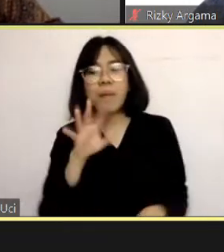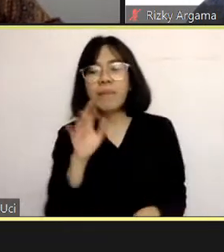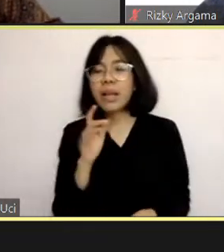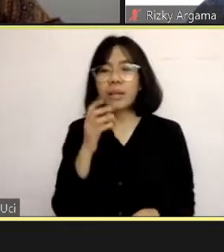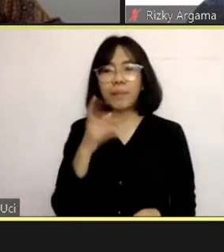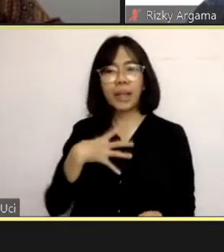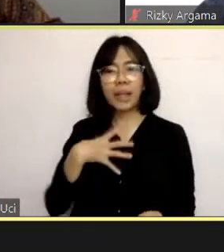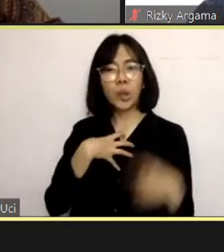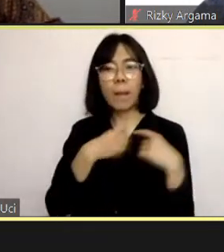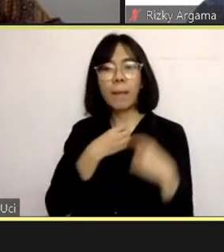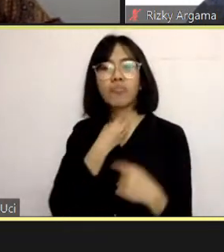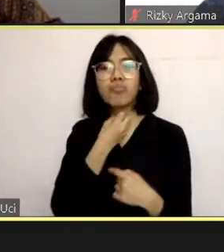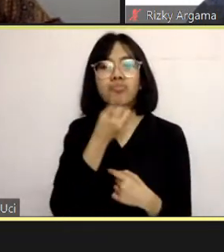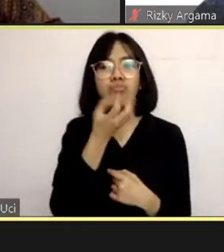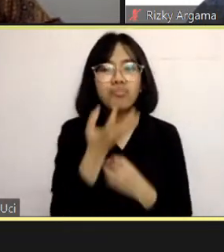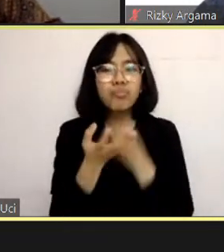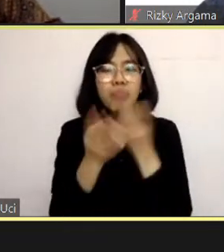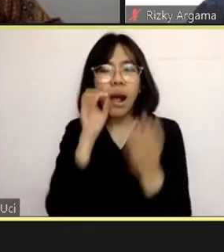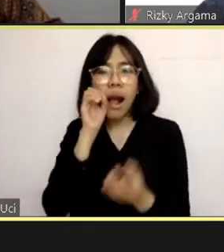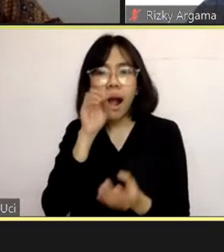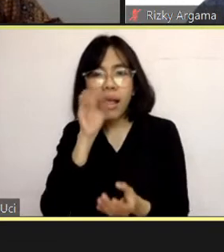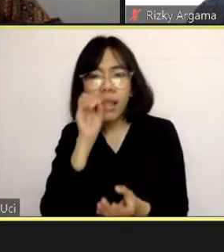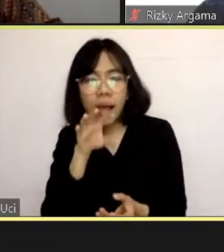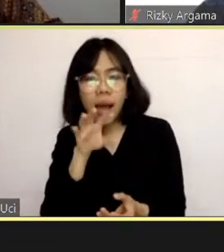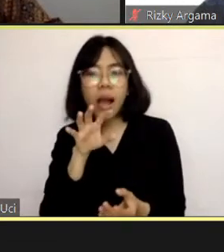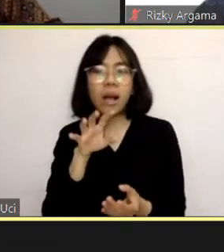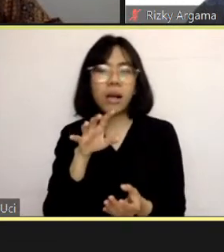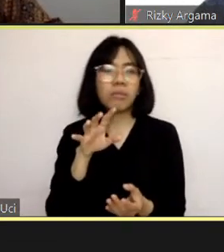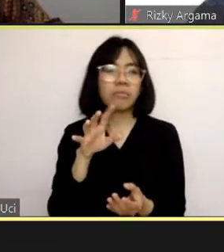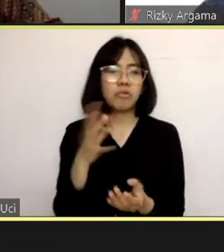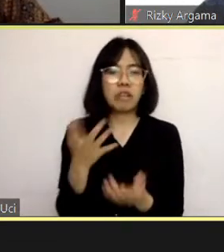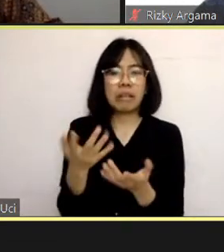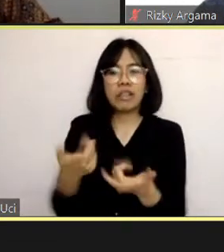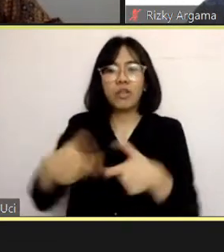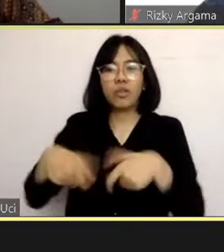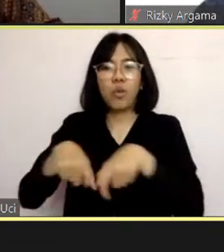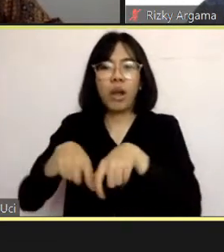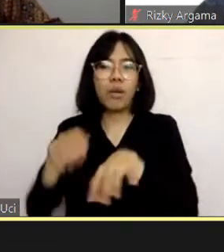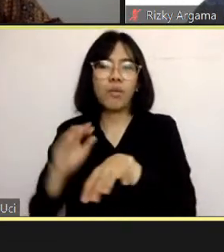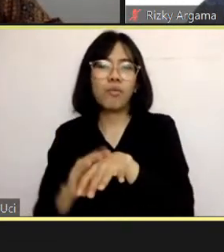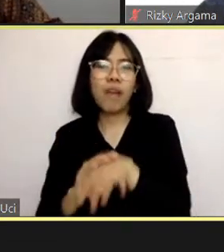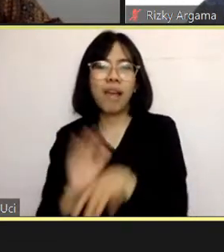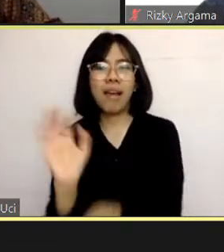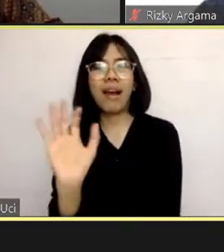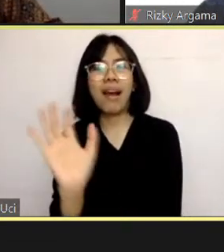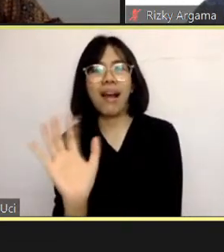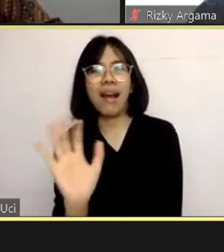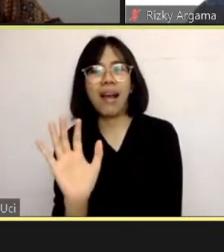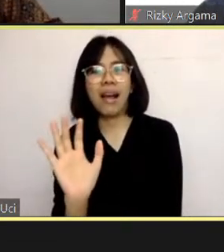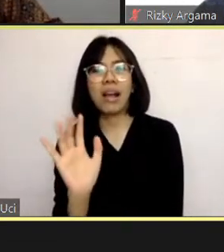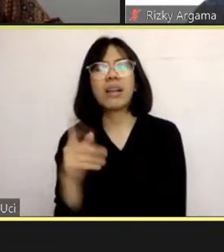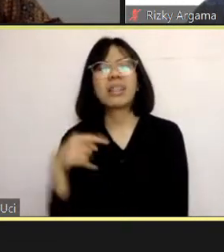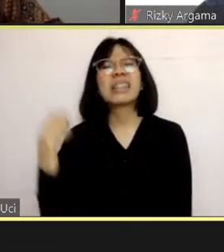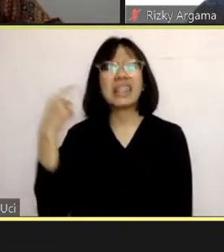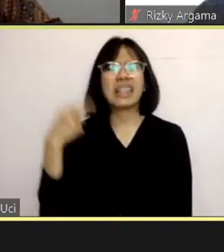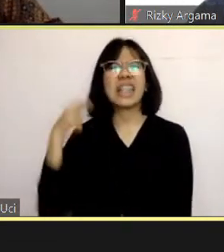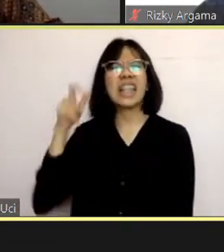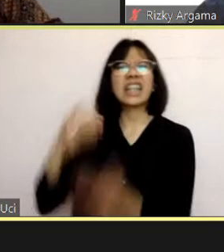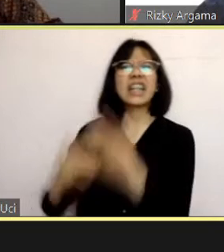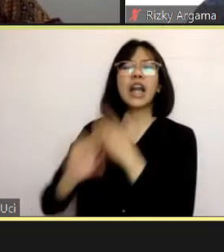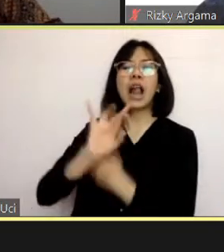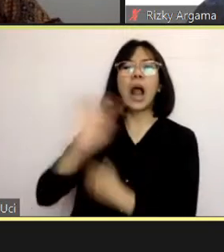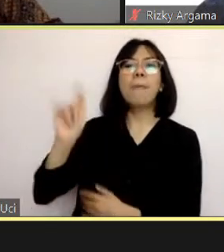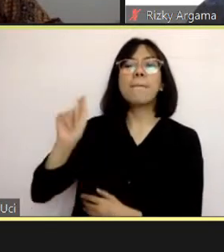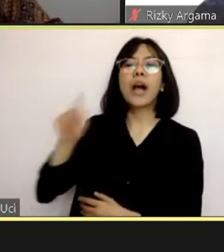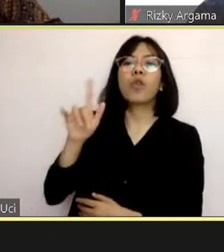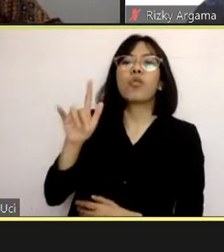ucapan tertentu atau statement tertentu tidak sesuai dengan nilai budaya, tidak sesuai dengan nilai masyarakat, ini sering digunakan dan biasanya digunakan dalam